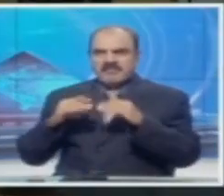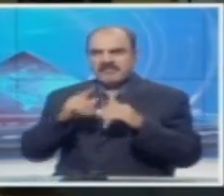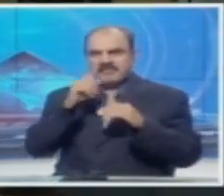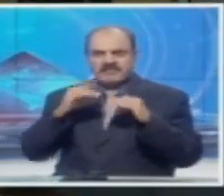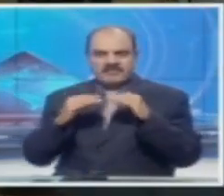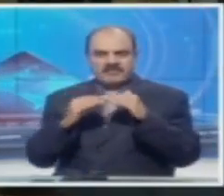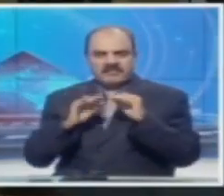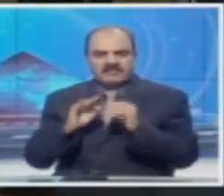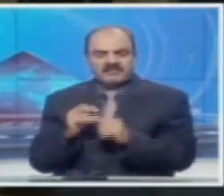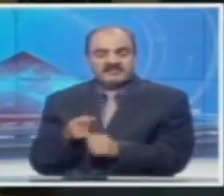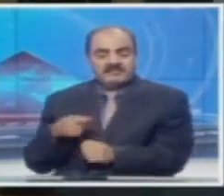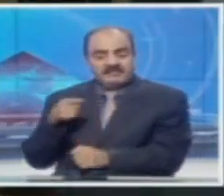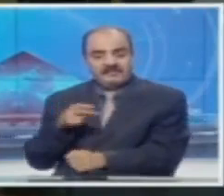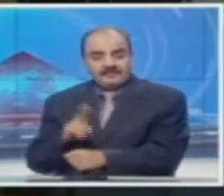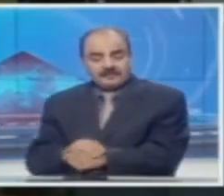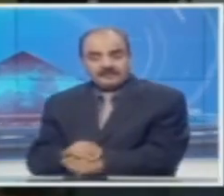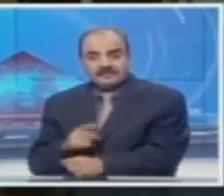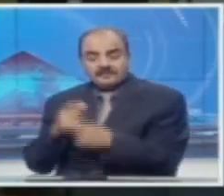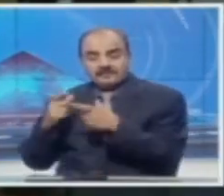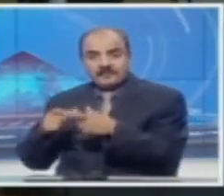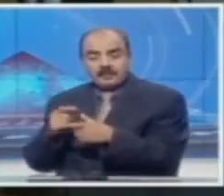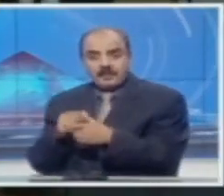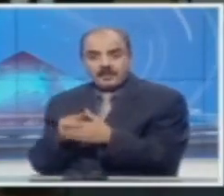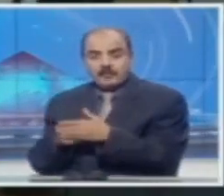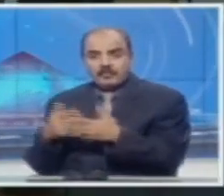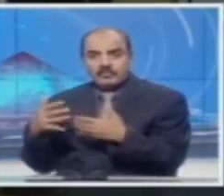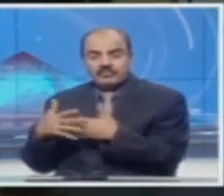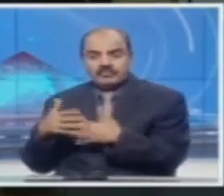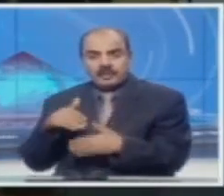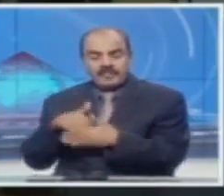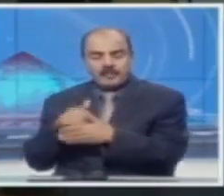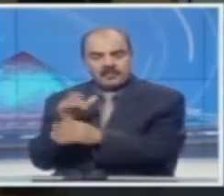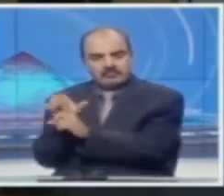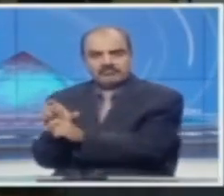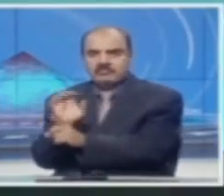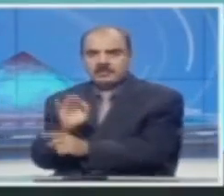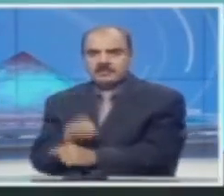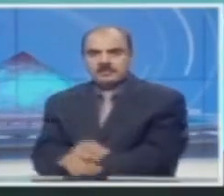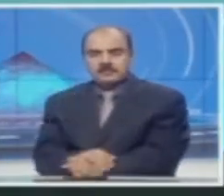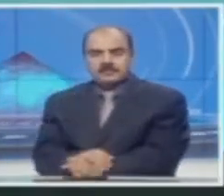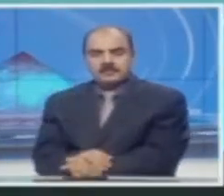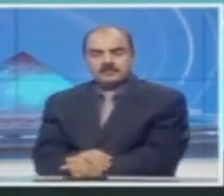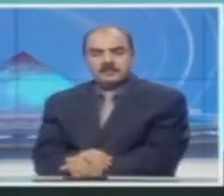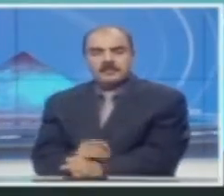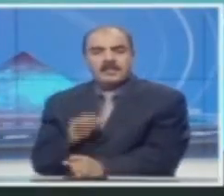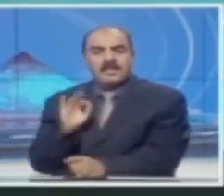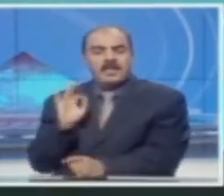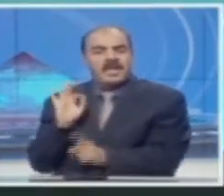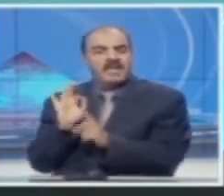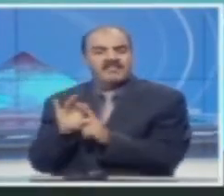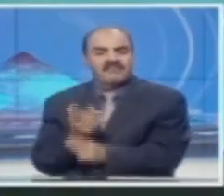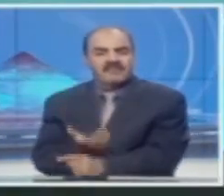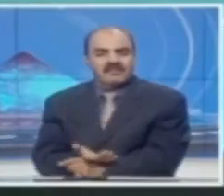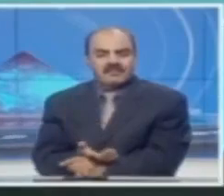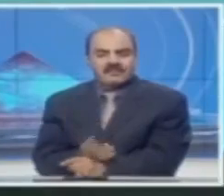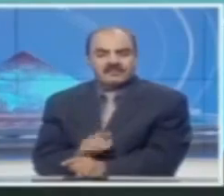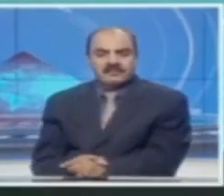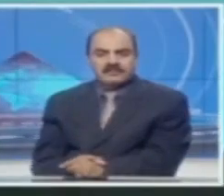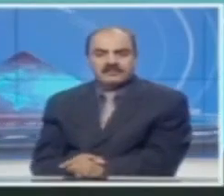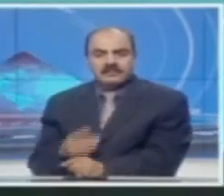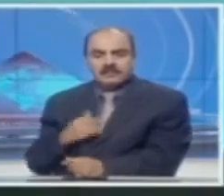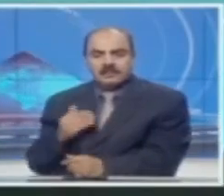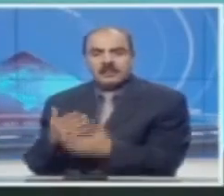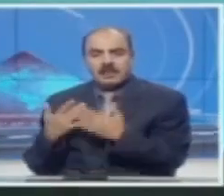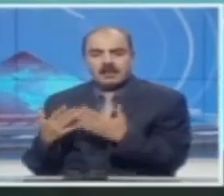هذا إلى جانب وجودها في منظومة شركات التأمين الصحي العالمية. الغرض من ده ان احنا